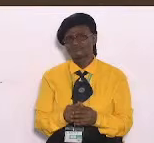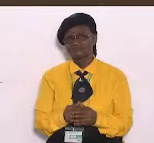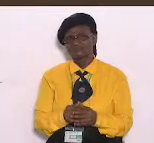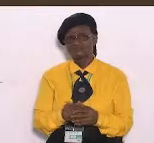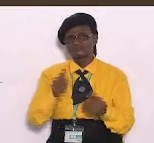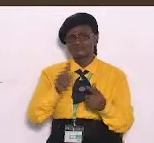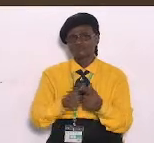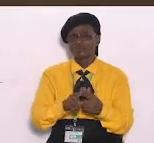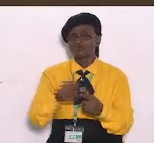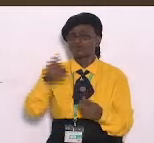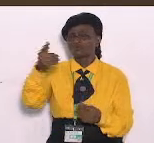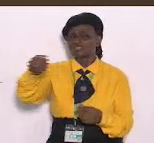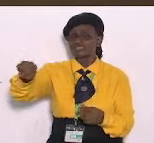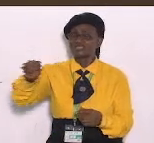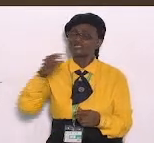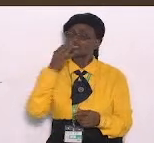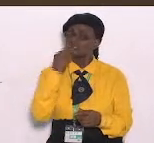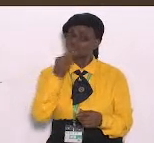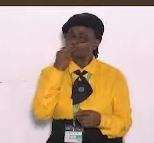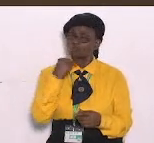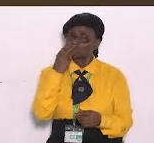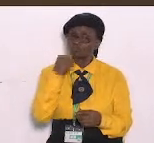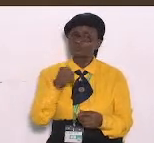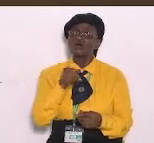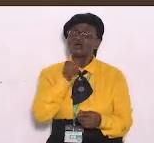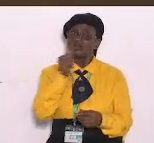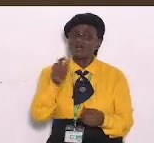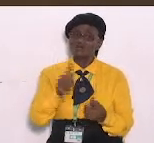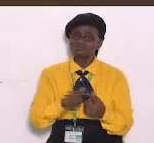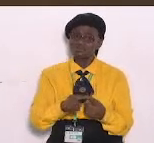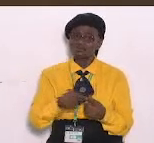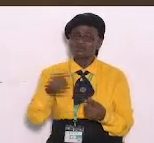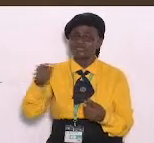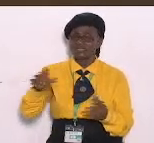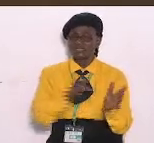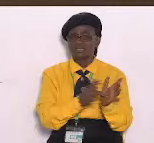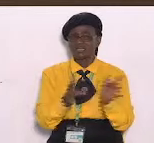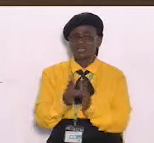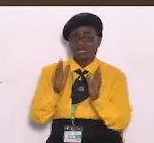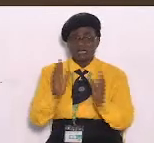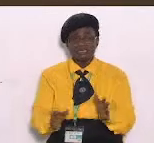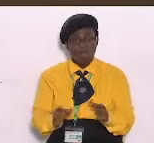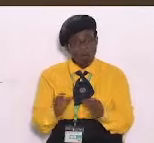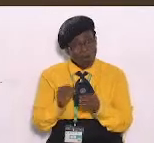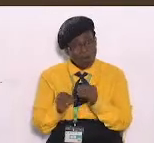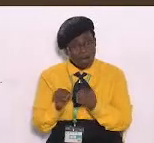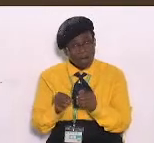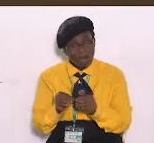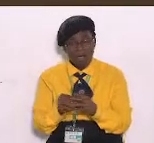donnée au Juifs pas au